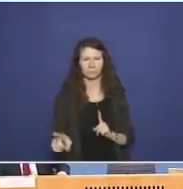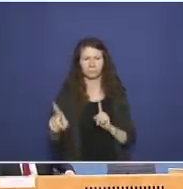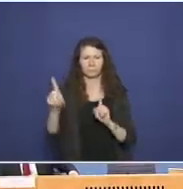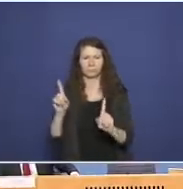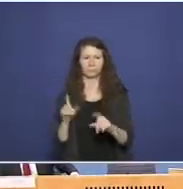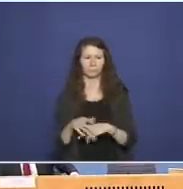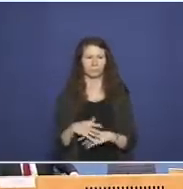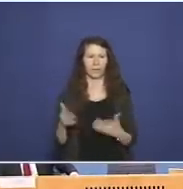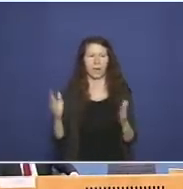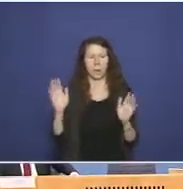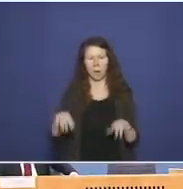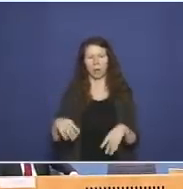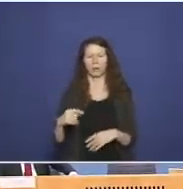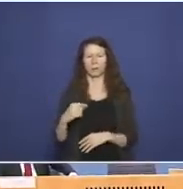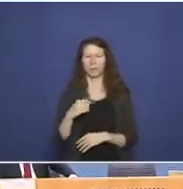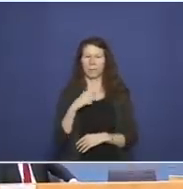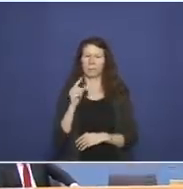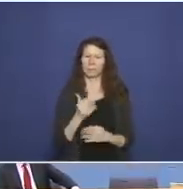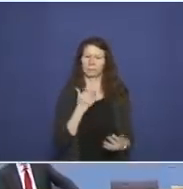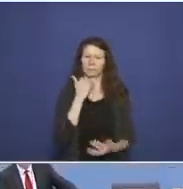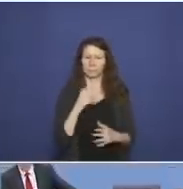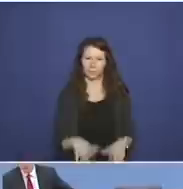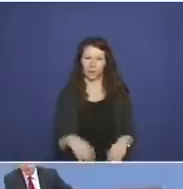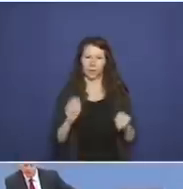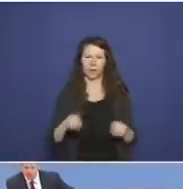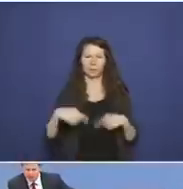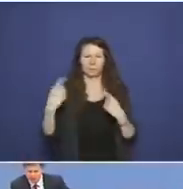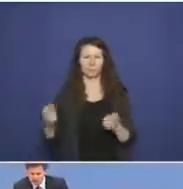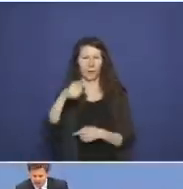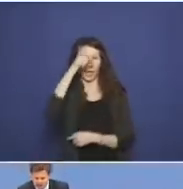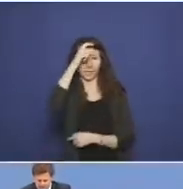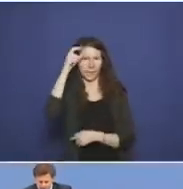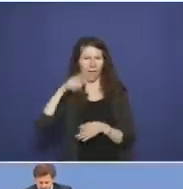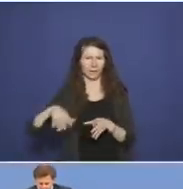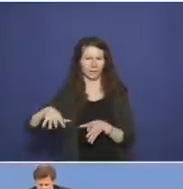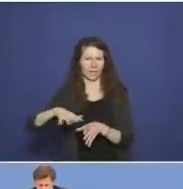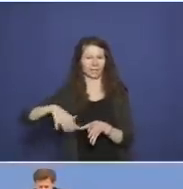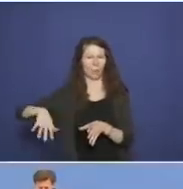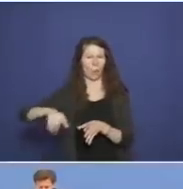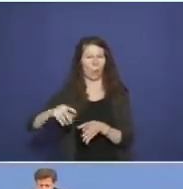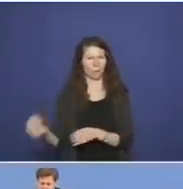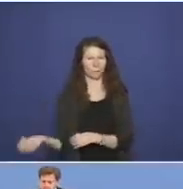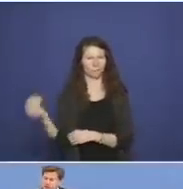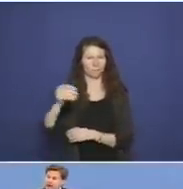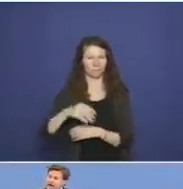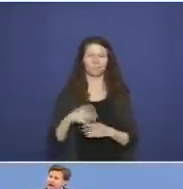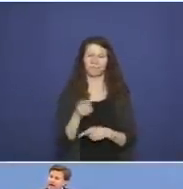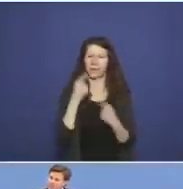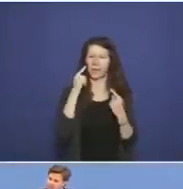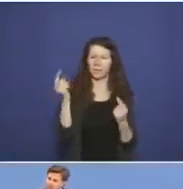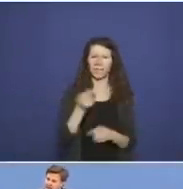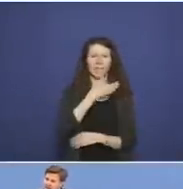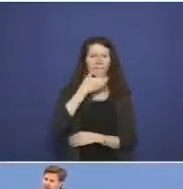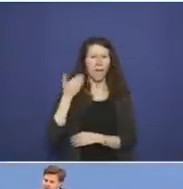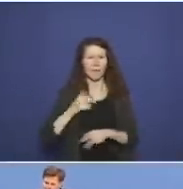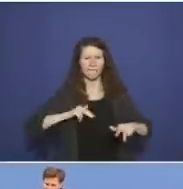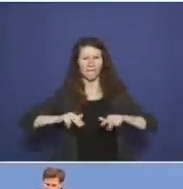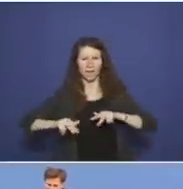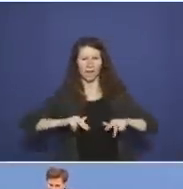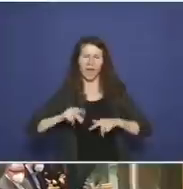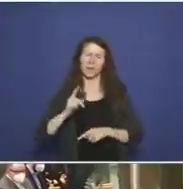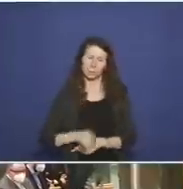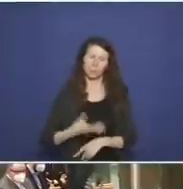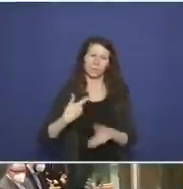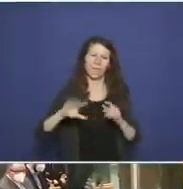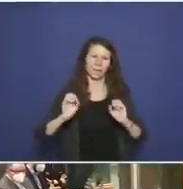Ja, ich kann ja vielleicht mal was vorgeben und dann kommen die Experten aus dem Ressort. Wir wissen alle, Wärme und Verkehr müssen mehr zum